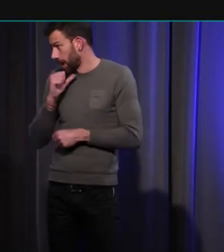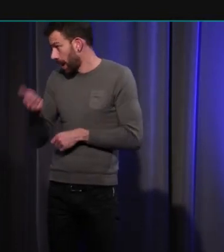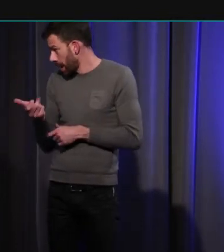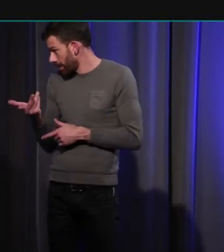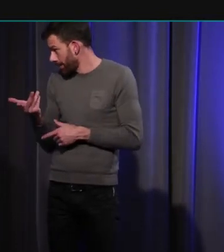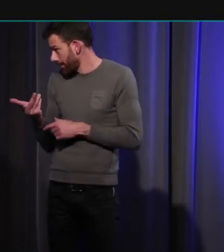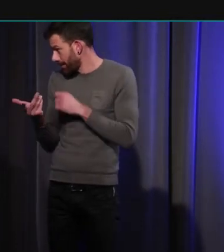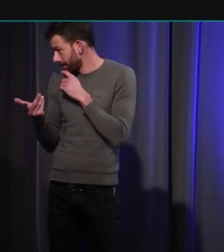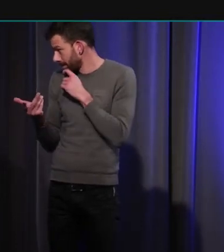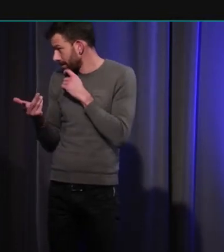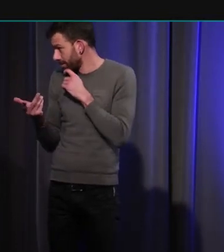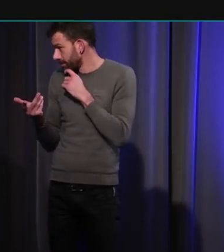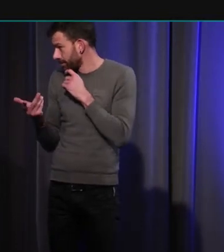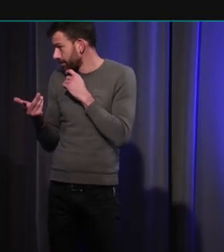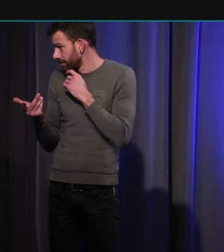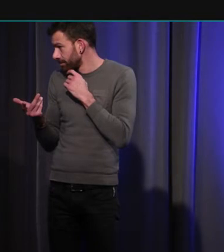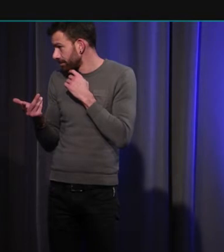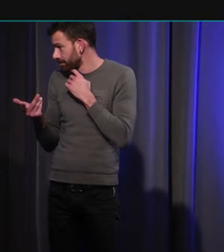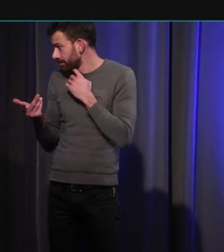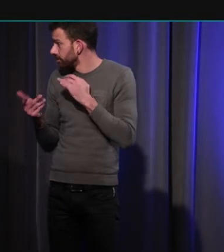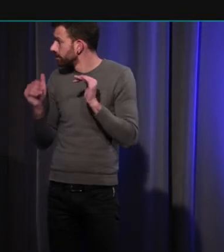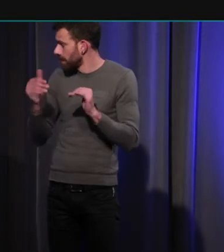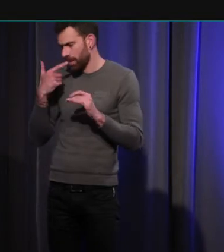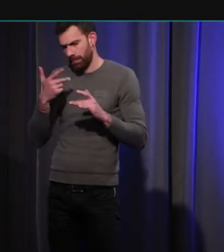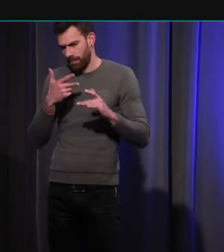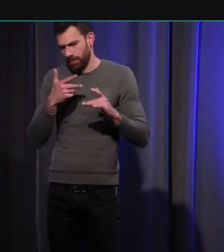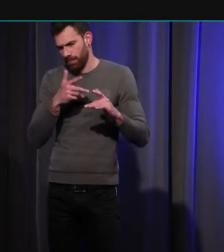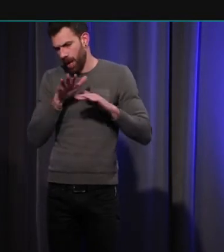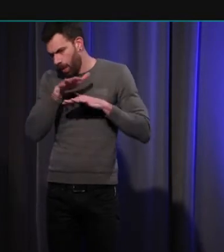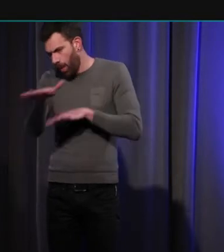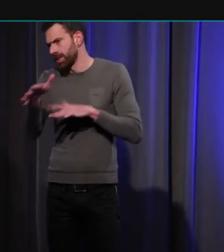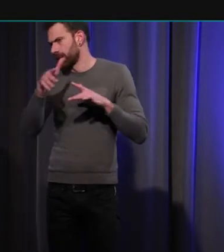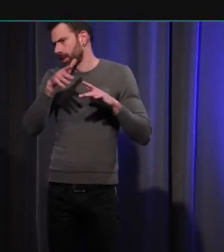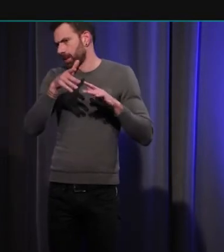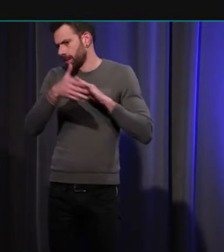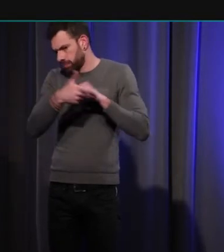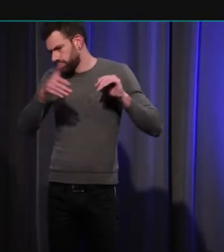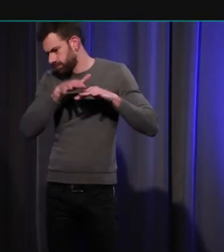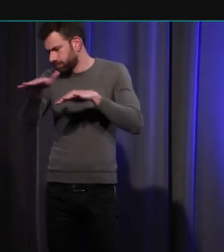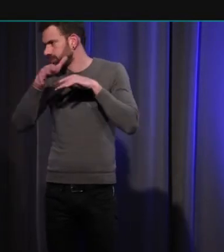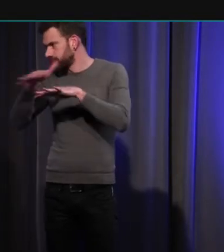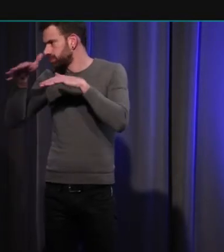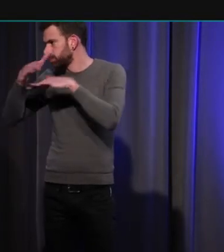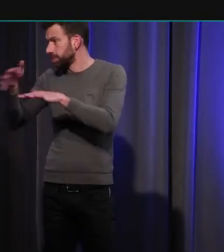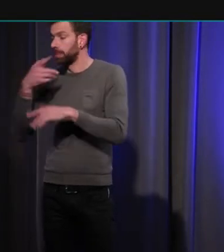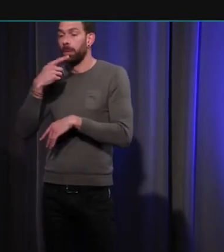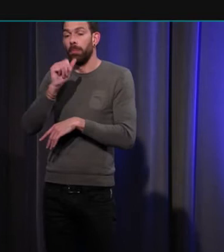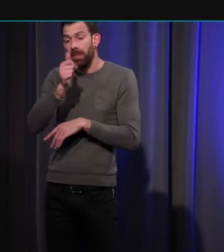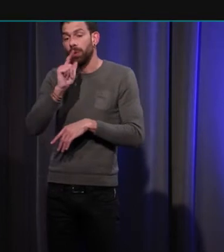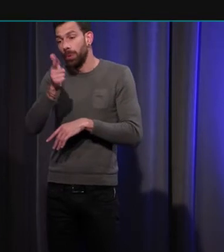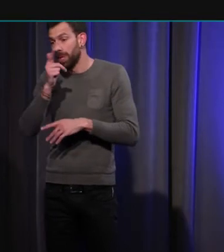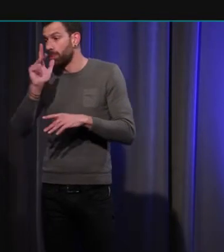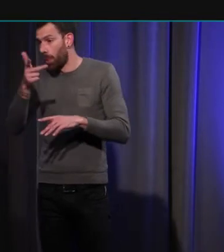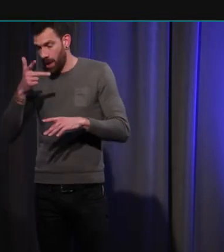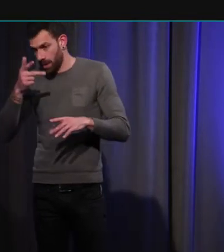alors quand on a lancé des vagues de croisade successifs d'alors donc j'imagine que si même les la deuxième un troisième portait pas grand chose on a